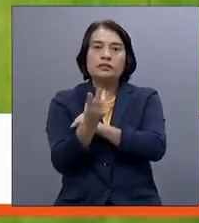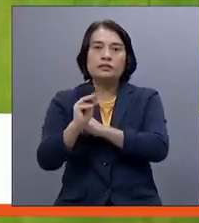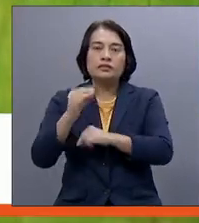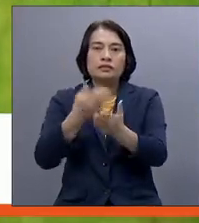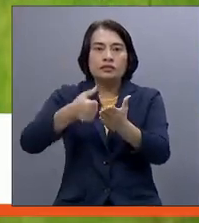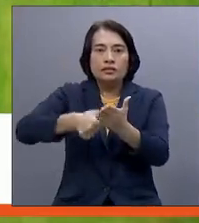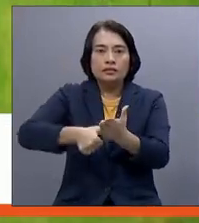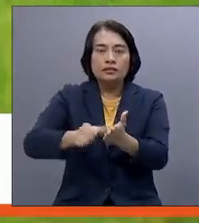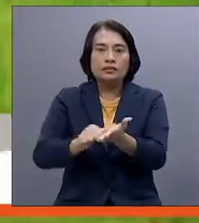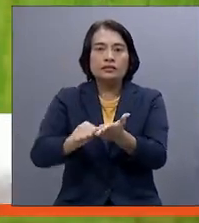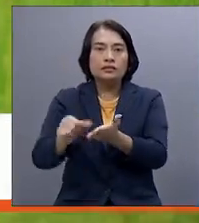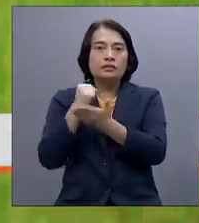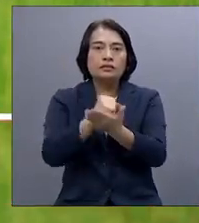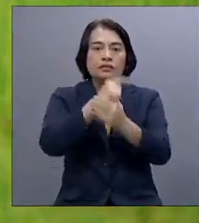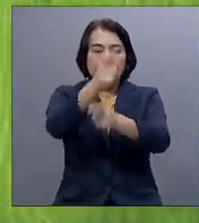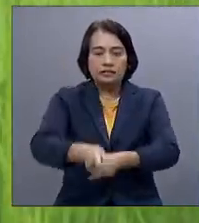เกษตรกร